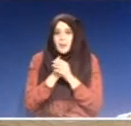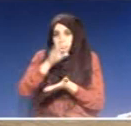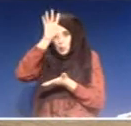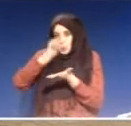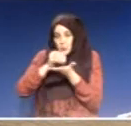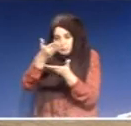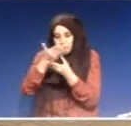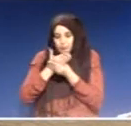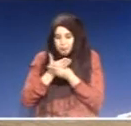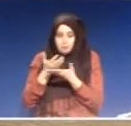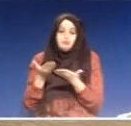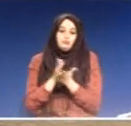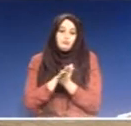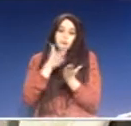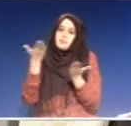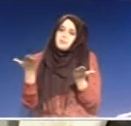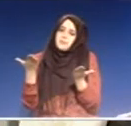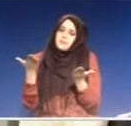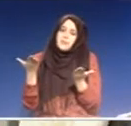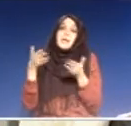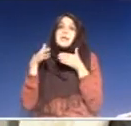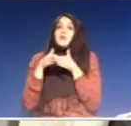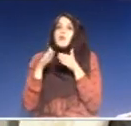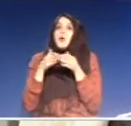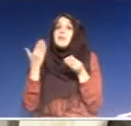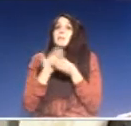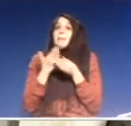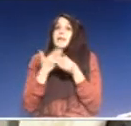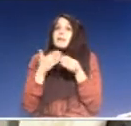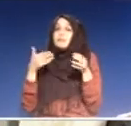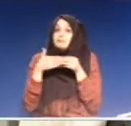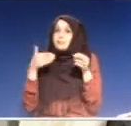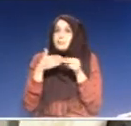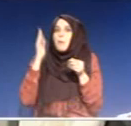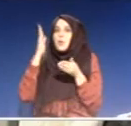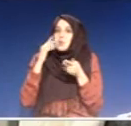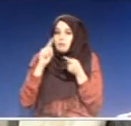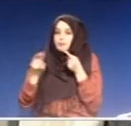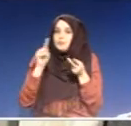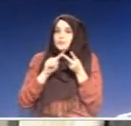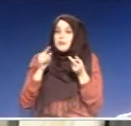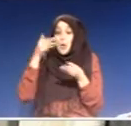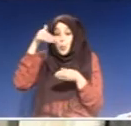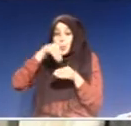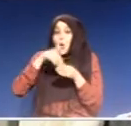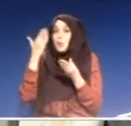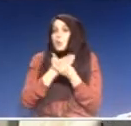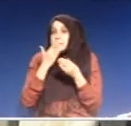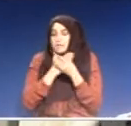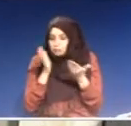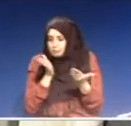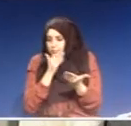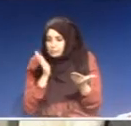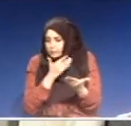بدأ بالملف. نعم. فسأل عن الوثائق اللازمة التي يجب أن تتوفر في الملف،